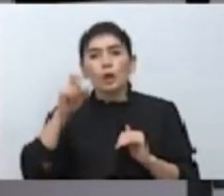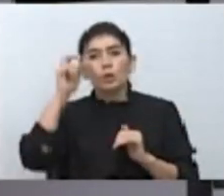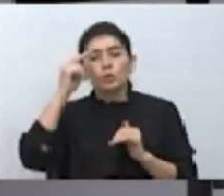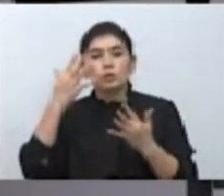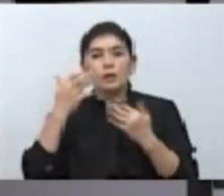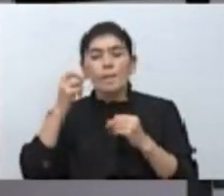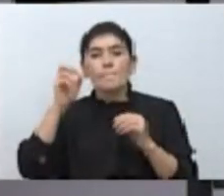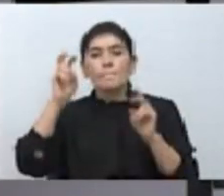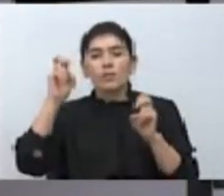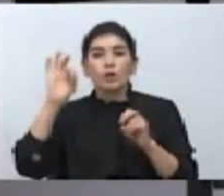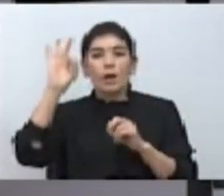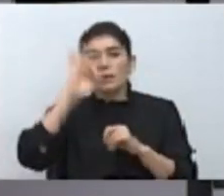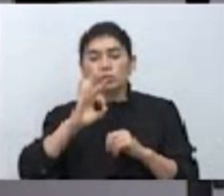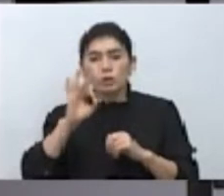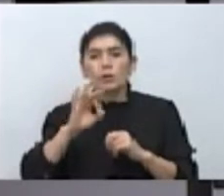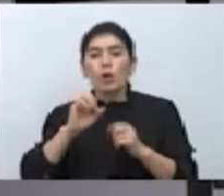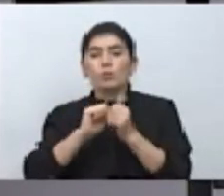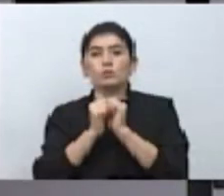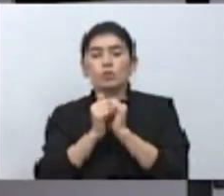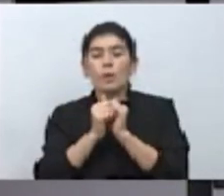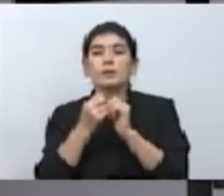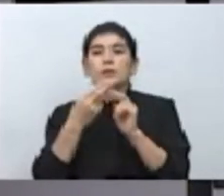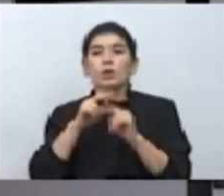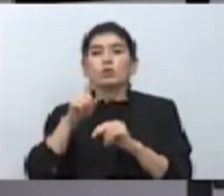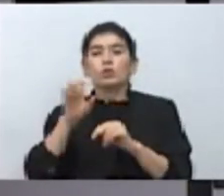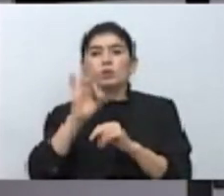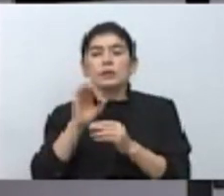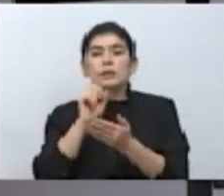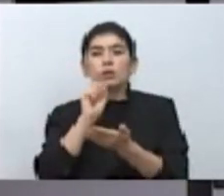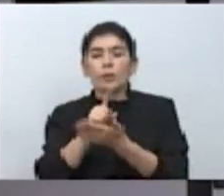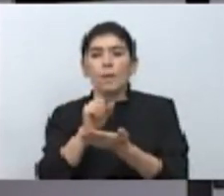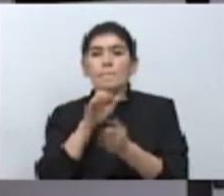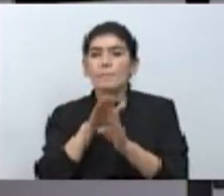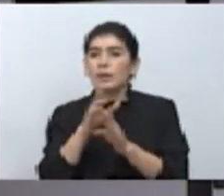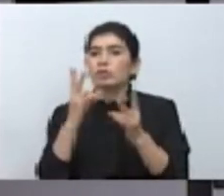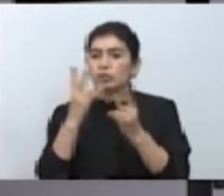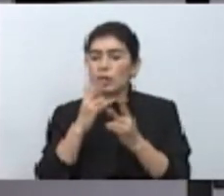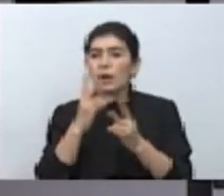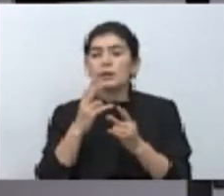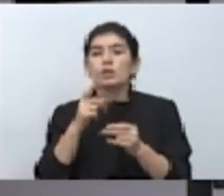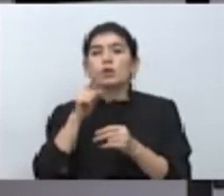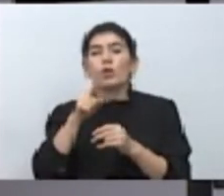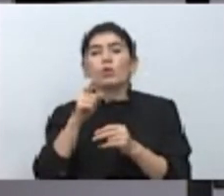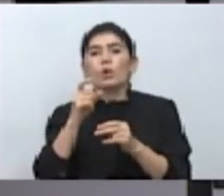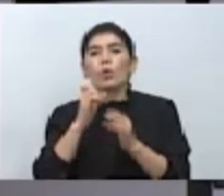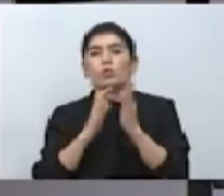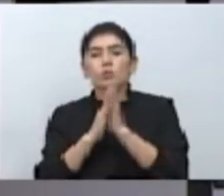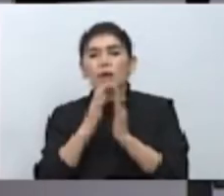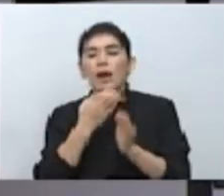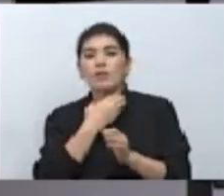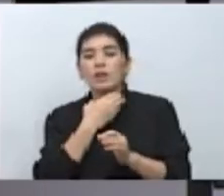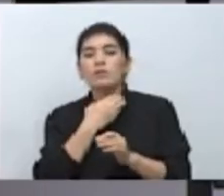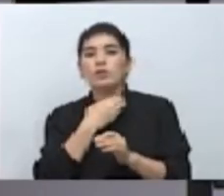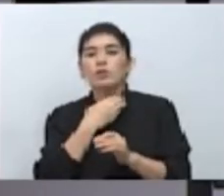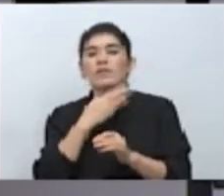o'rgangan mavzularingiz asosida mustaqil bajarish uchun quyidagi topshiriqlarni bajarishingiz mumkin. Bunda o'simlik va